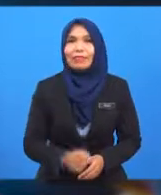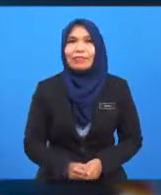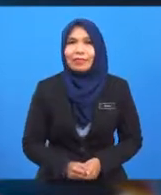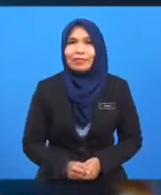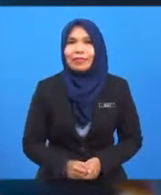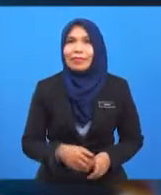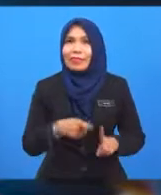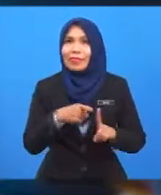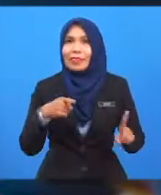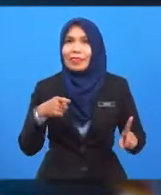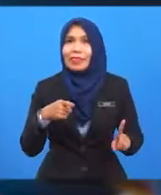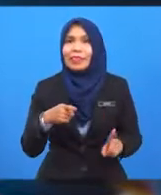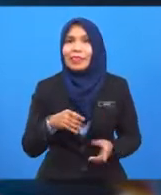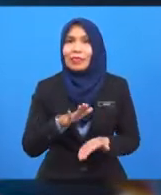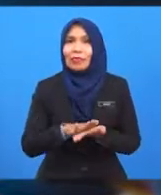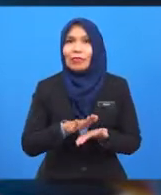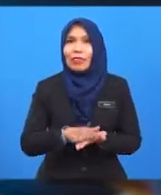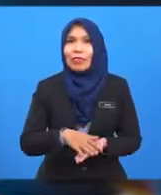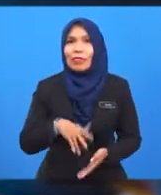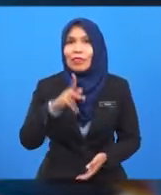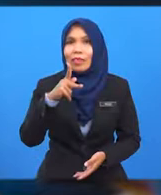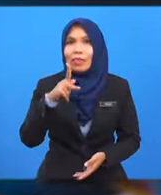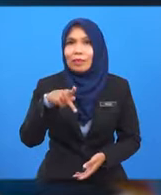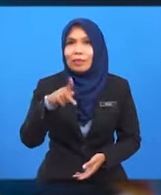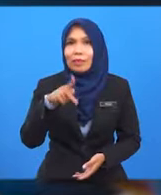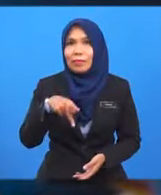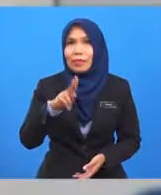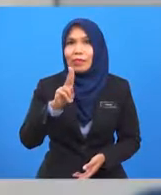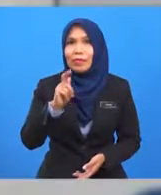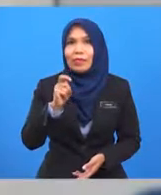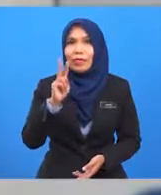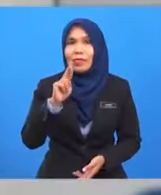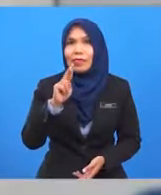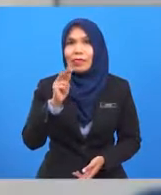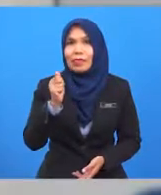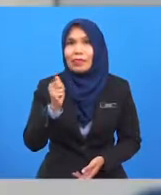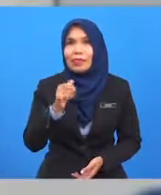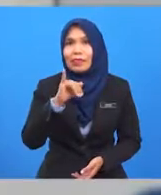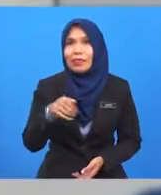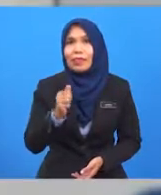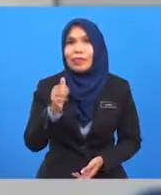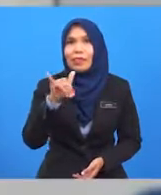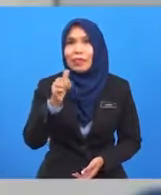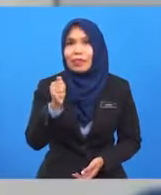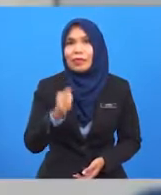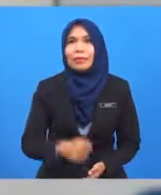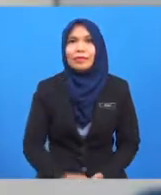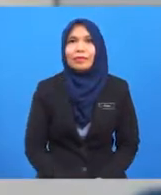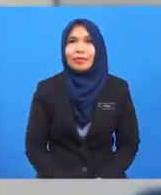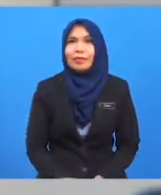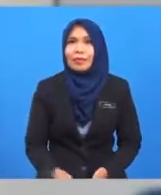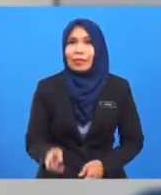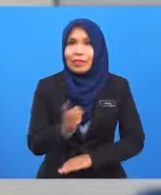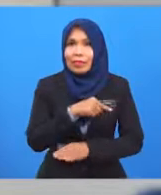Supian dari SK Putrajaya Presin 16-1. Pada hari ini, saya